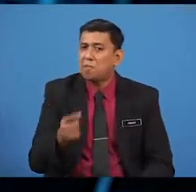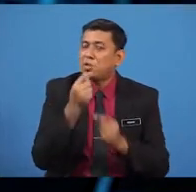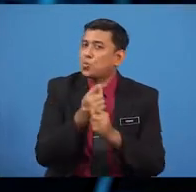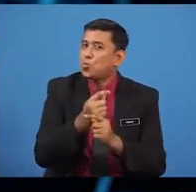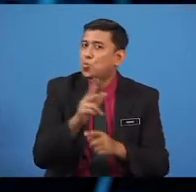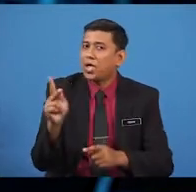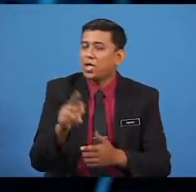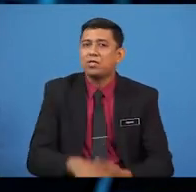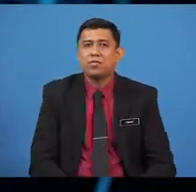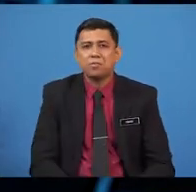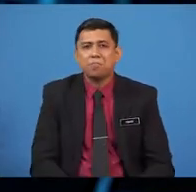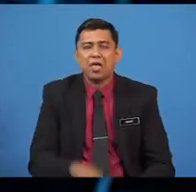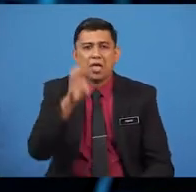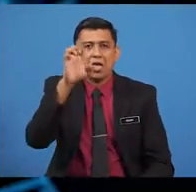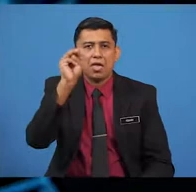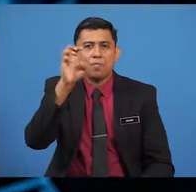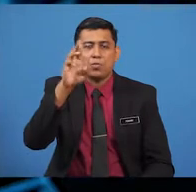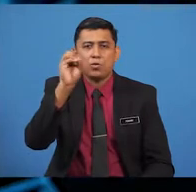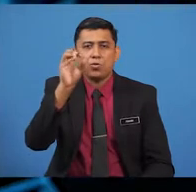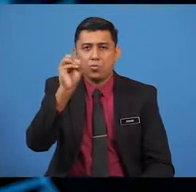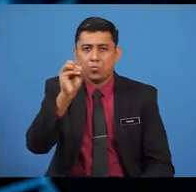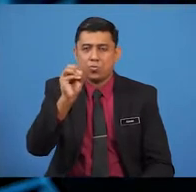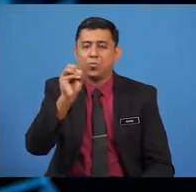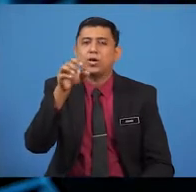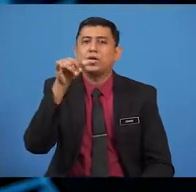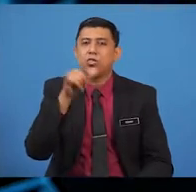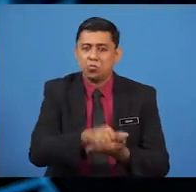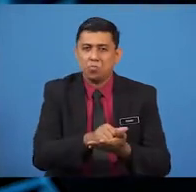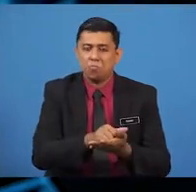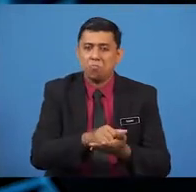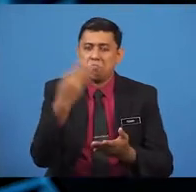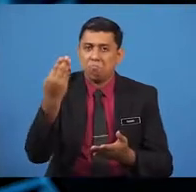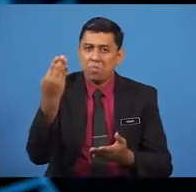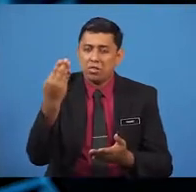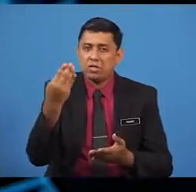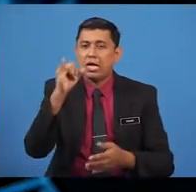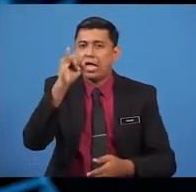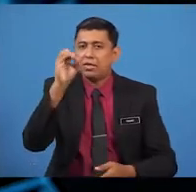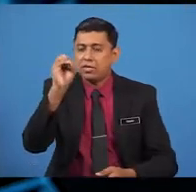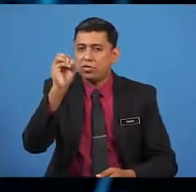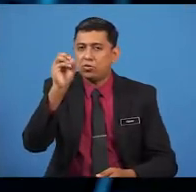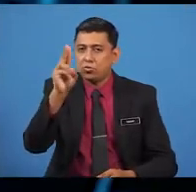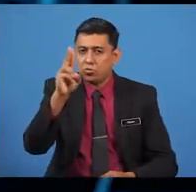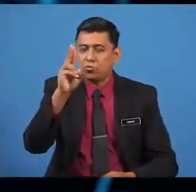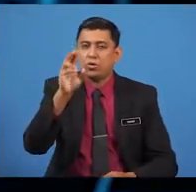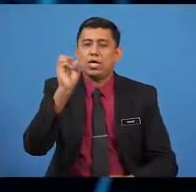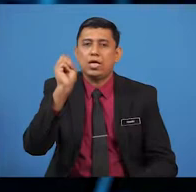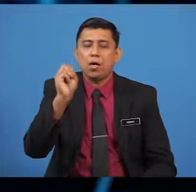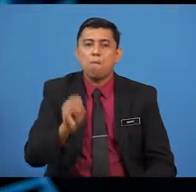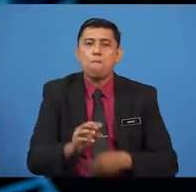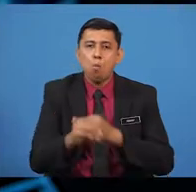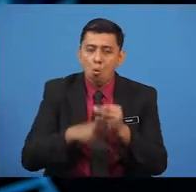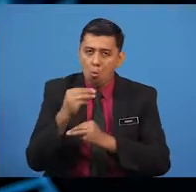menentukan takdir embrio itu? Ini merupakan isu moral yang kerap timbul. Selain